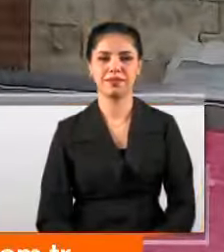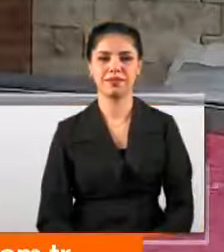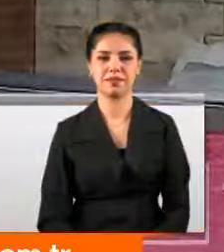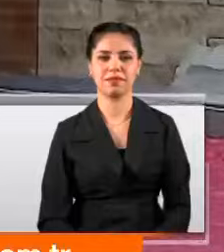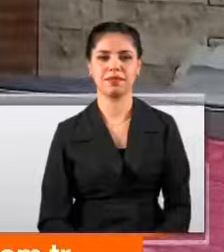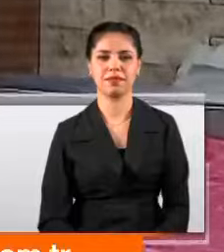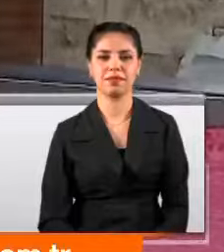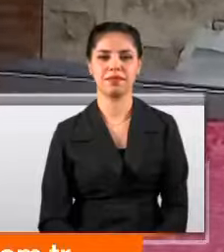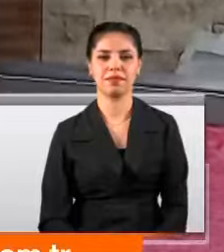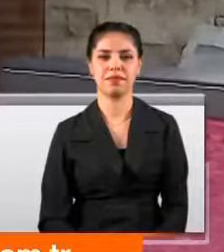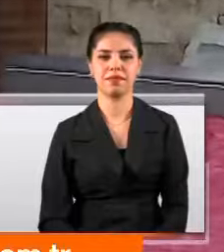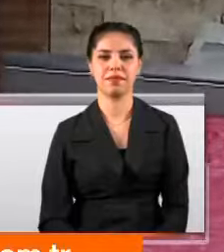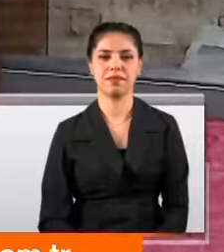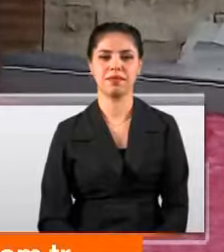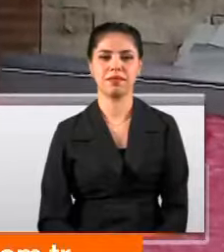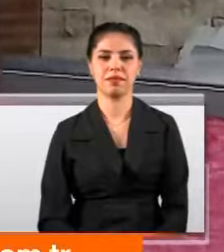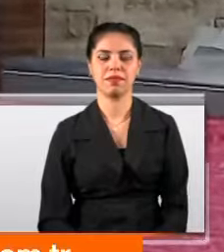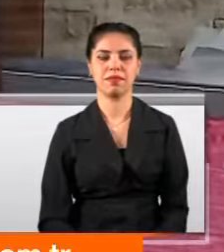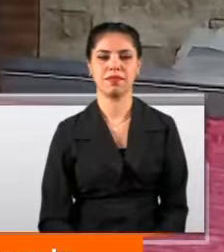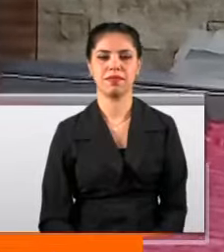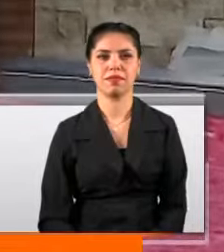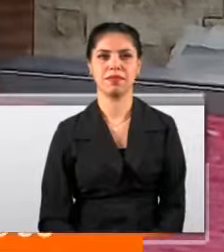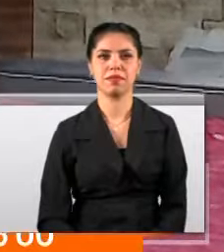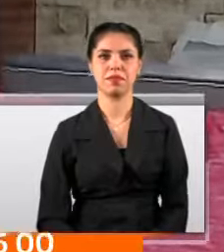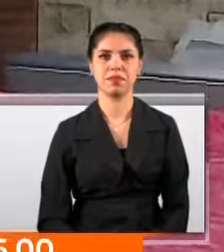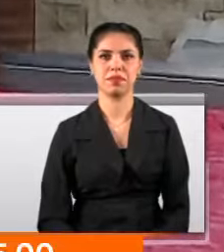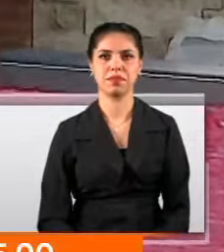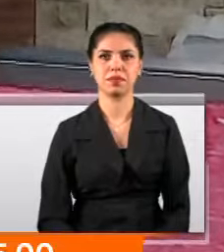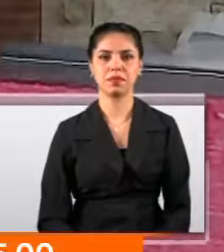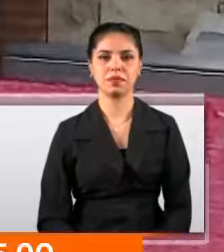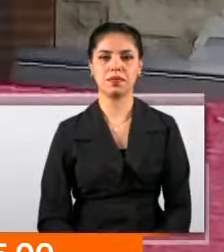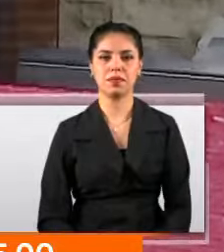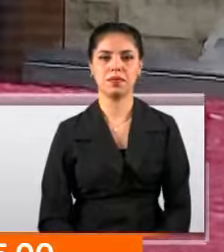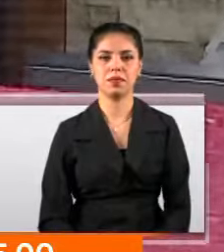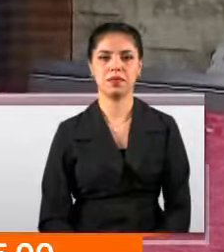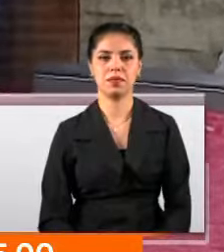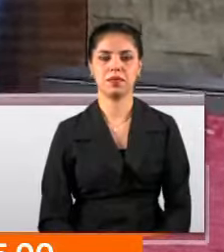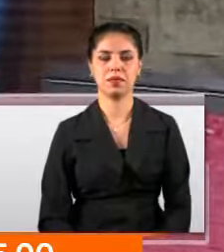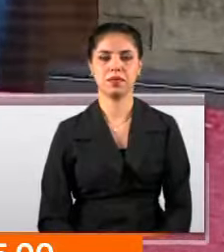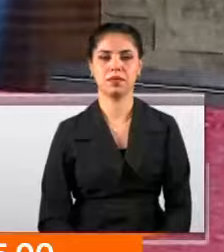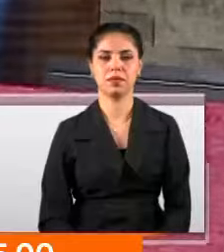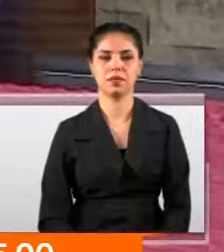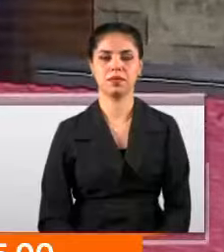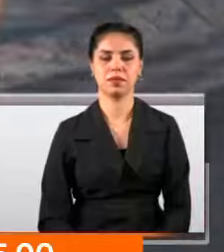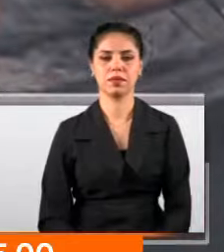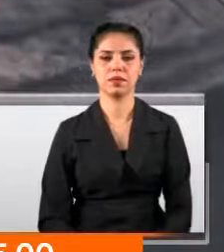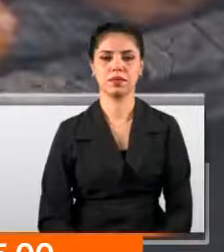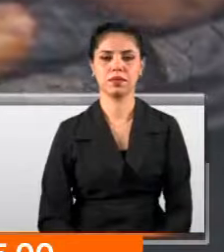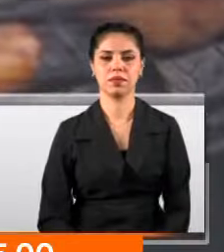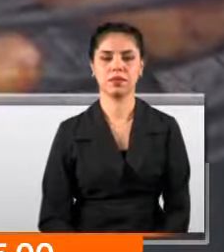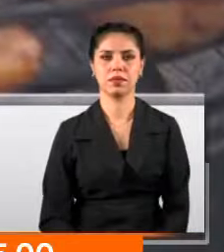Dün 99'a satarken bugün itibariyle 108'e satıyoruz efendim. Yani durmadan günden güne fiyatlar